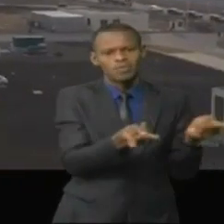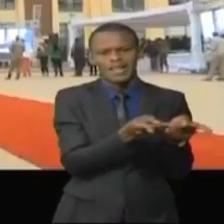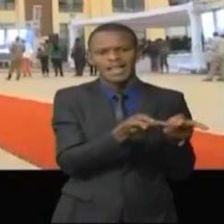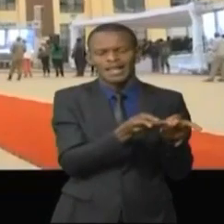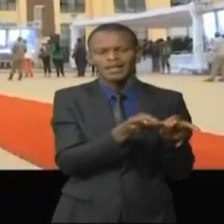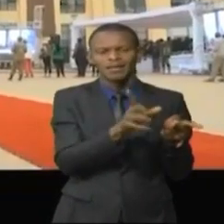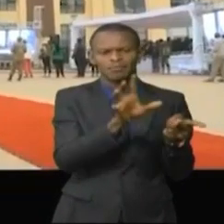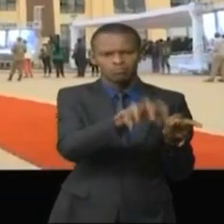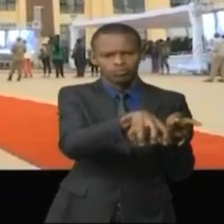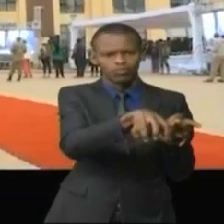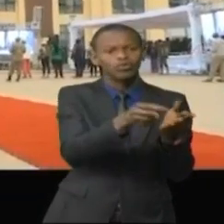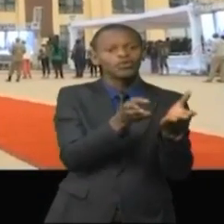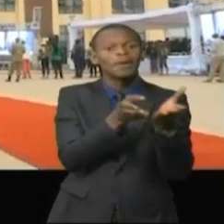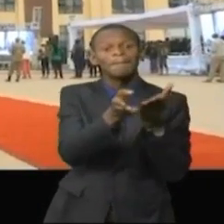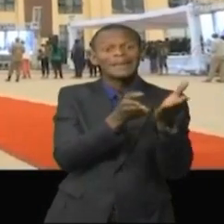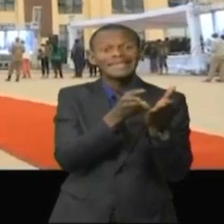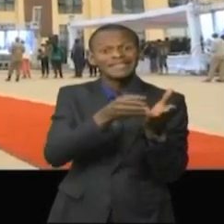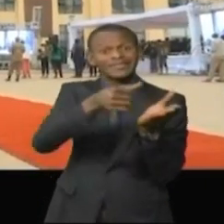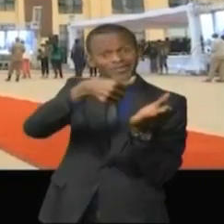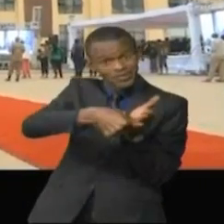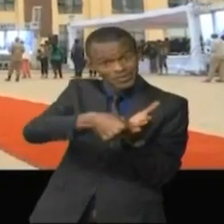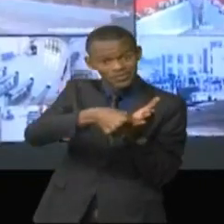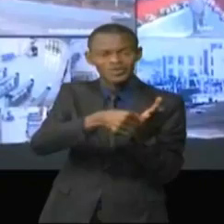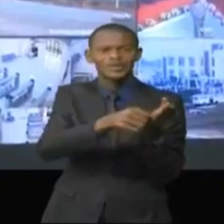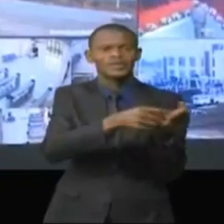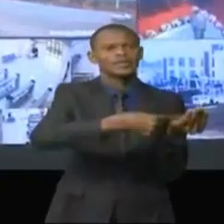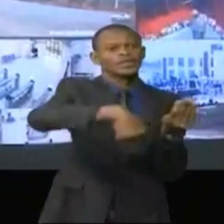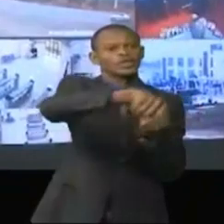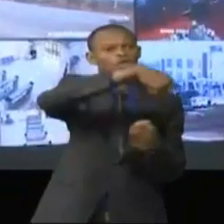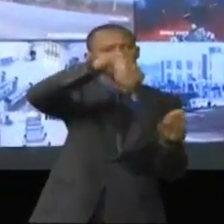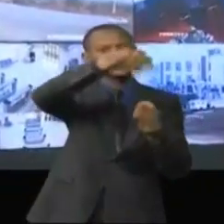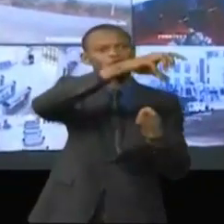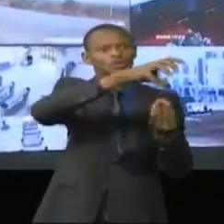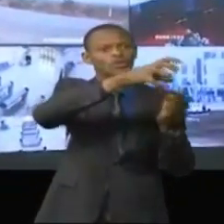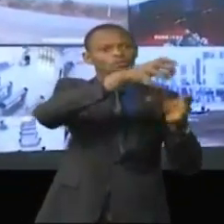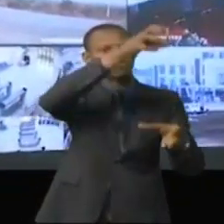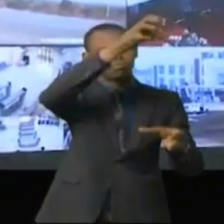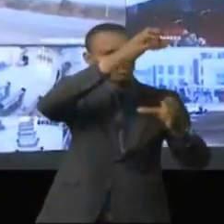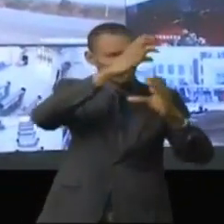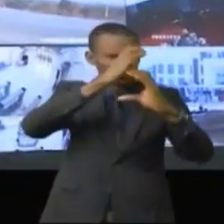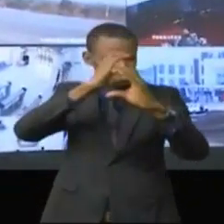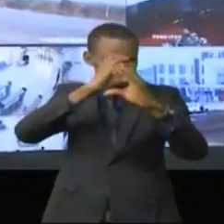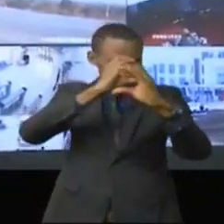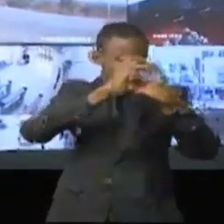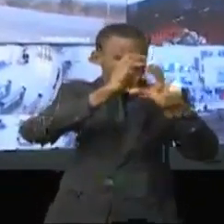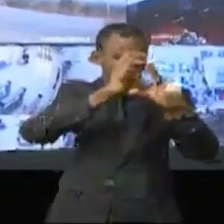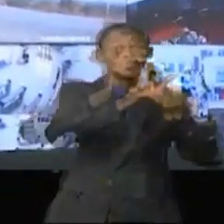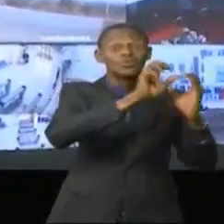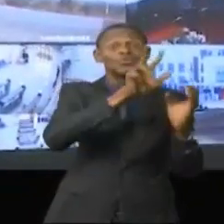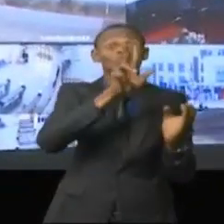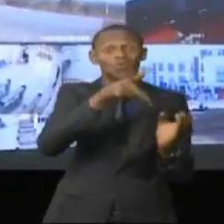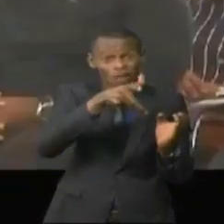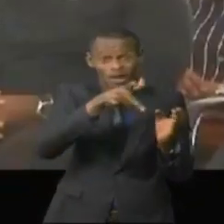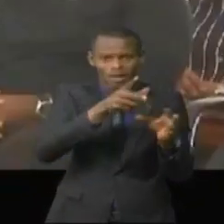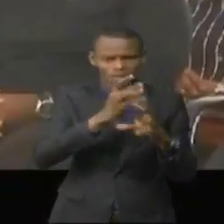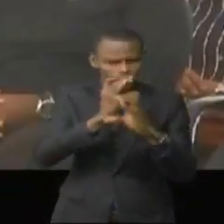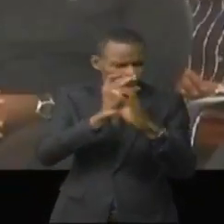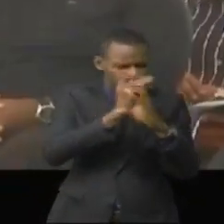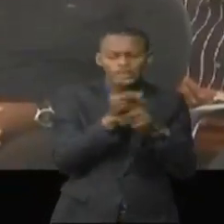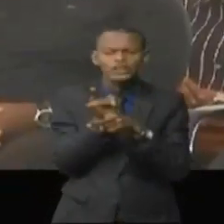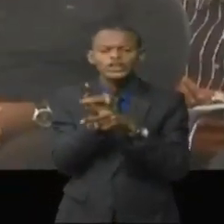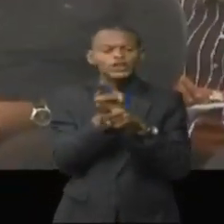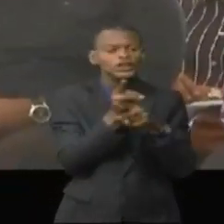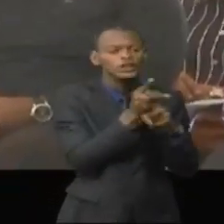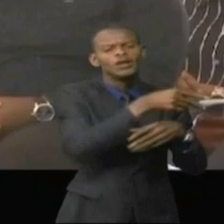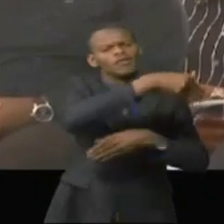douanière de Lukangaba avec une tour de contrôle équipée de 300 caméras de surveillance pour un contrôle rigoureux à la